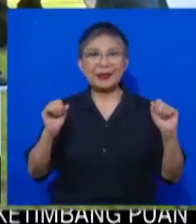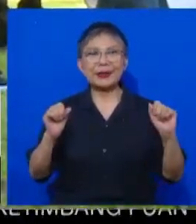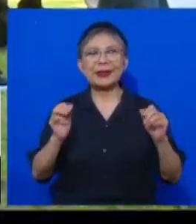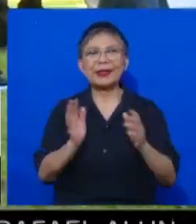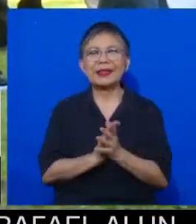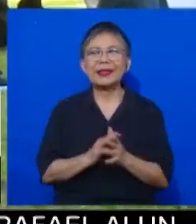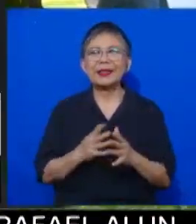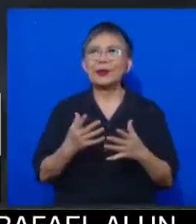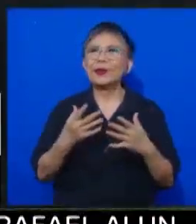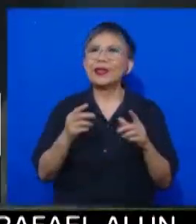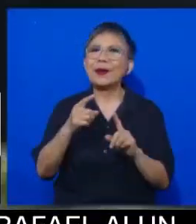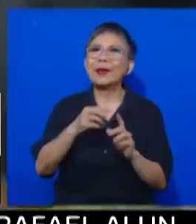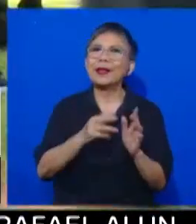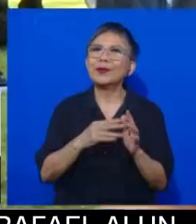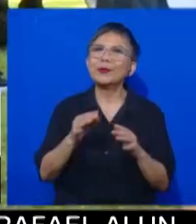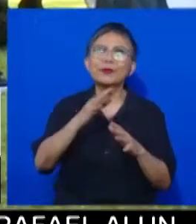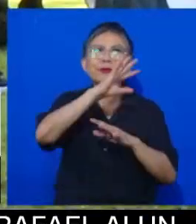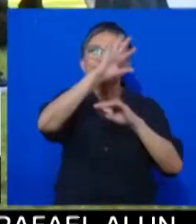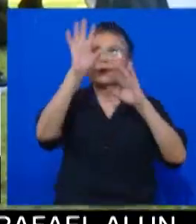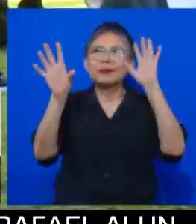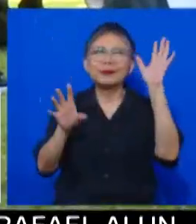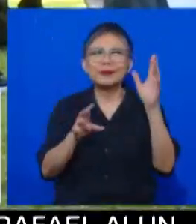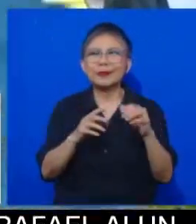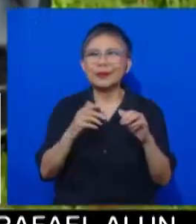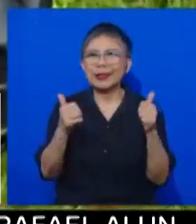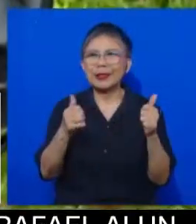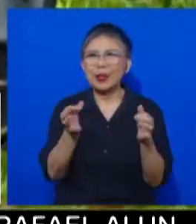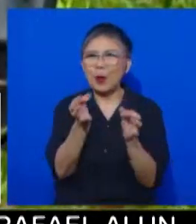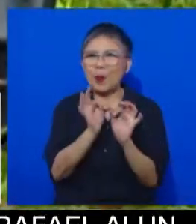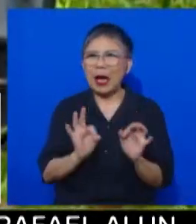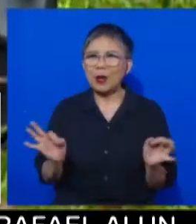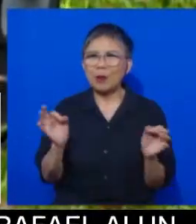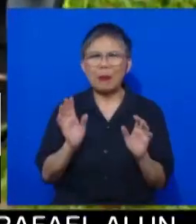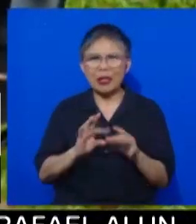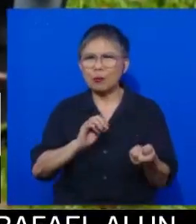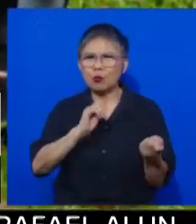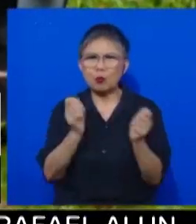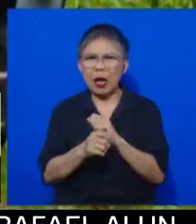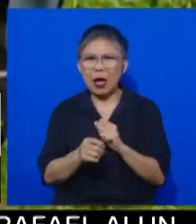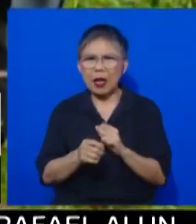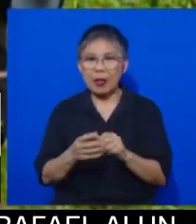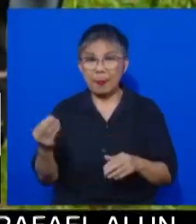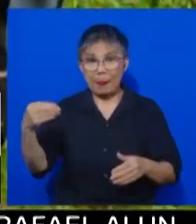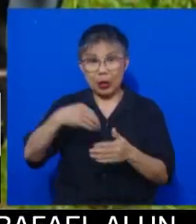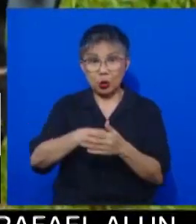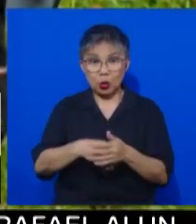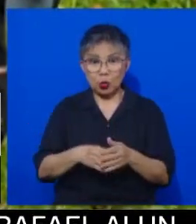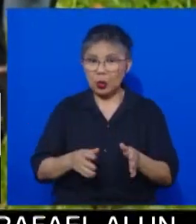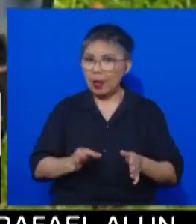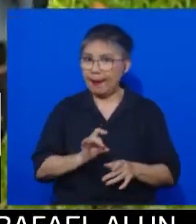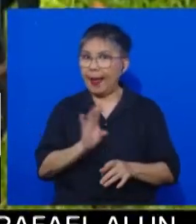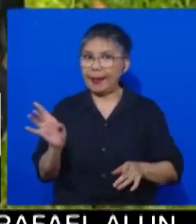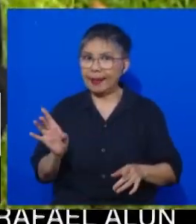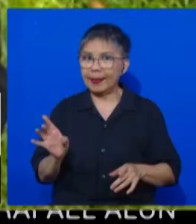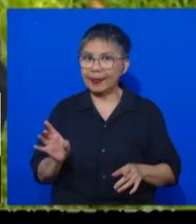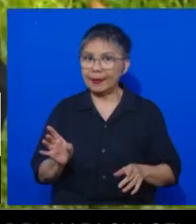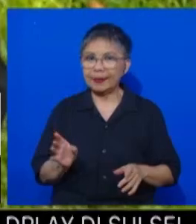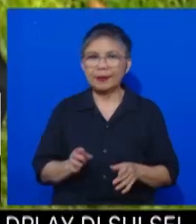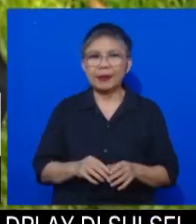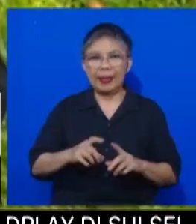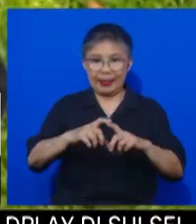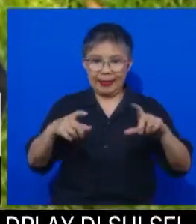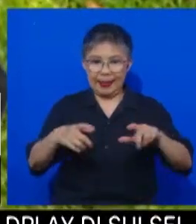merasakan Taman Mini Indonesia Indah dengan wajah baru. Banyak yang berubah sih, dimulai dari jalur masuk ya. Jalur masuk,